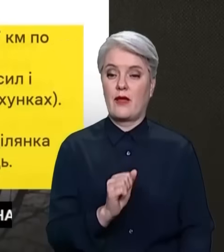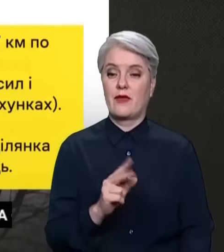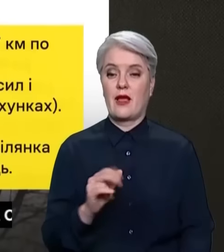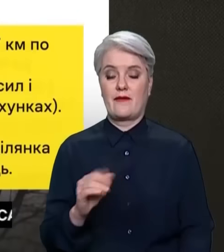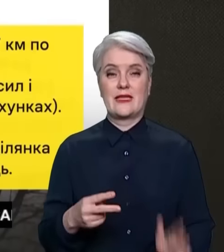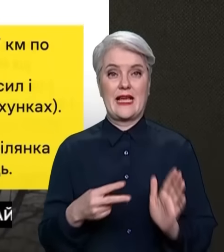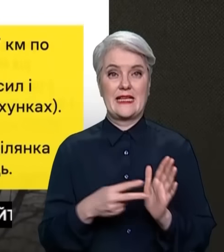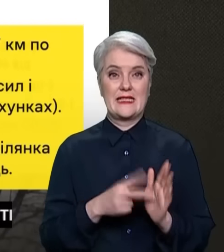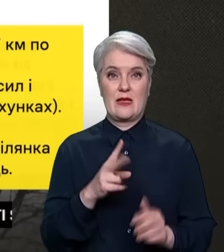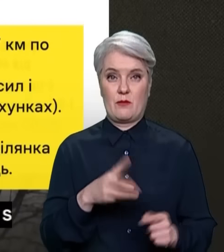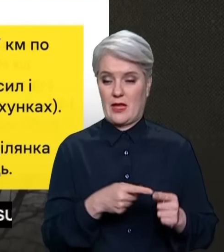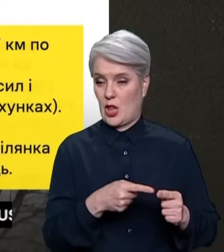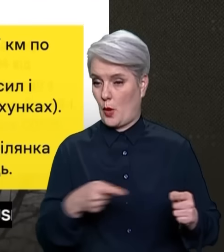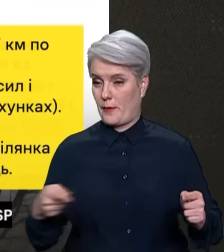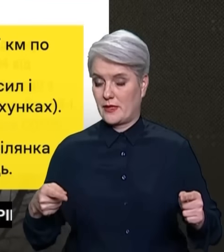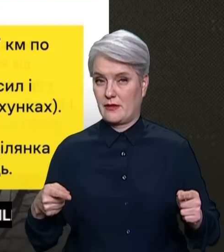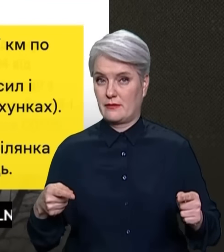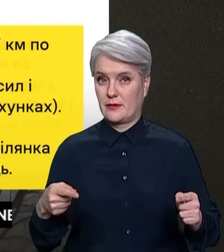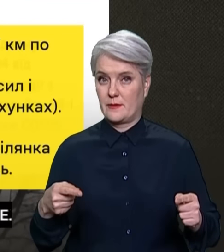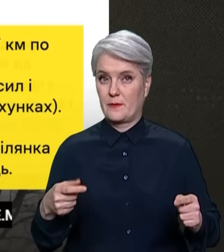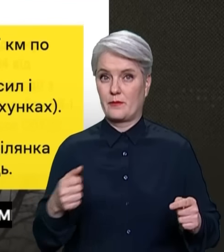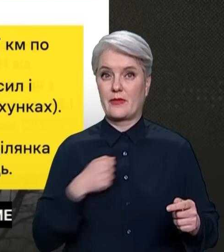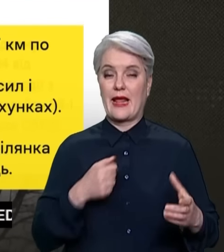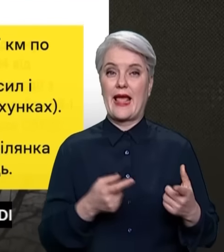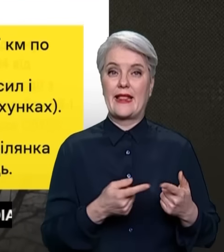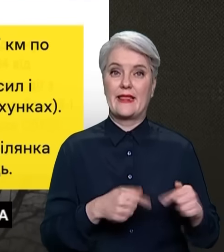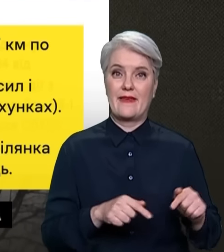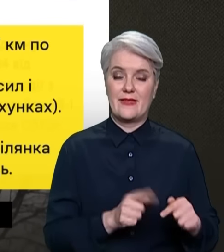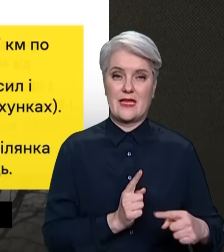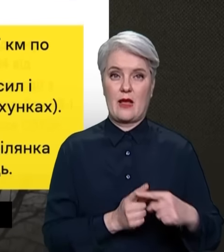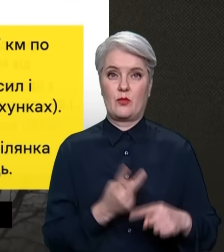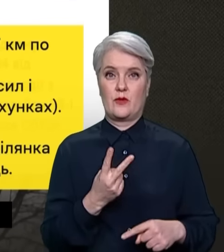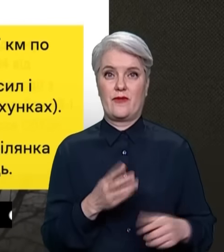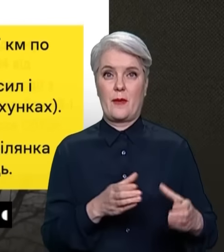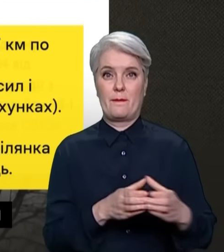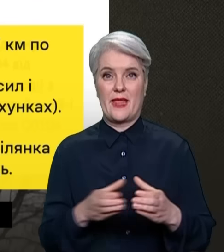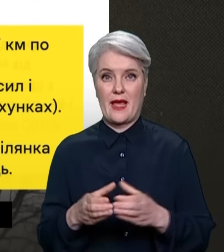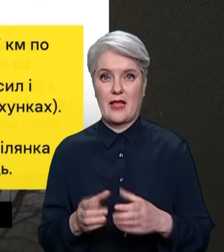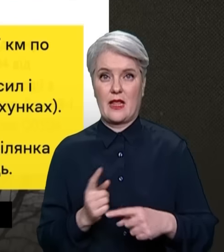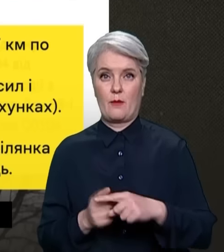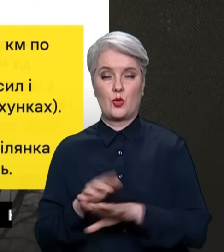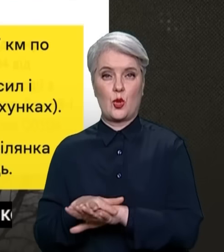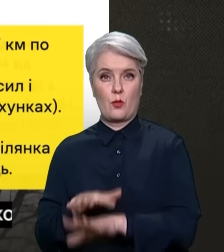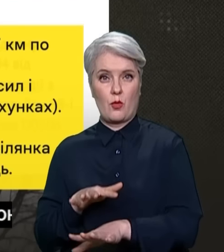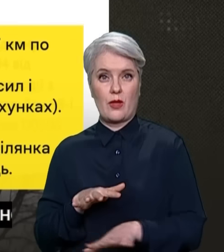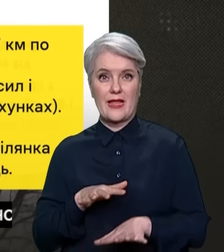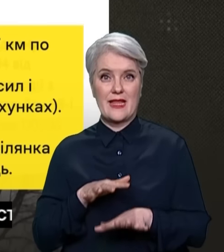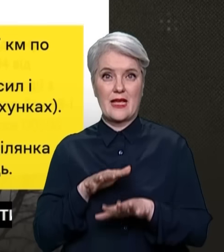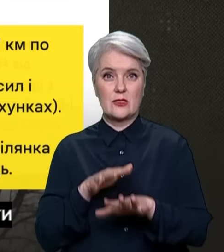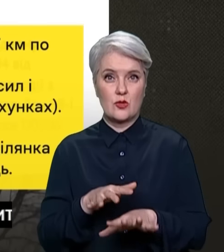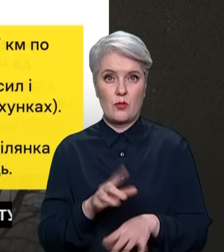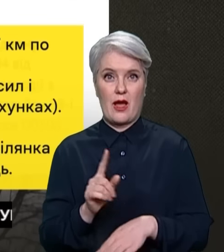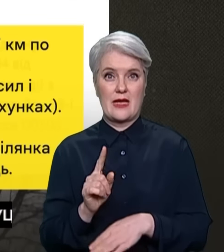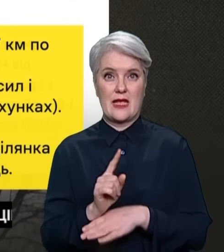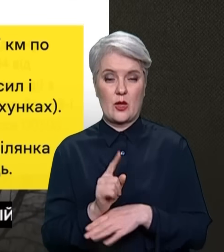7 кілометрів по лінії бойового зіткнення. Тоді як дивізія плюс дві бригади плюс полк наступають за нормативами на фронті 30 кілометрів.